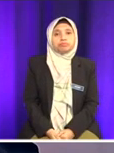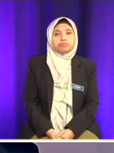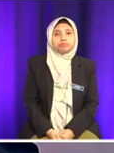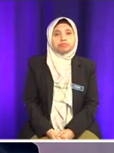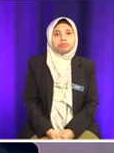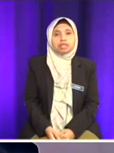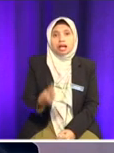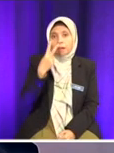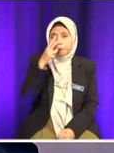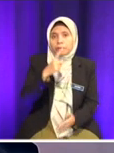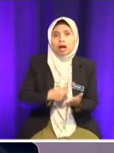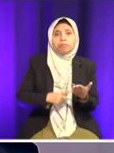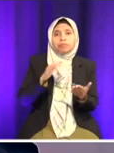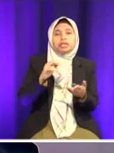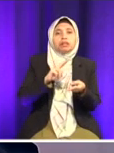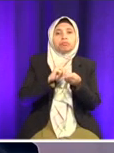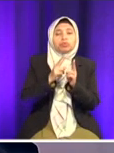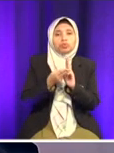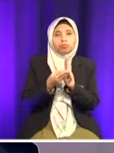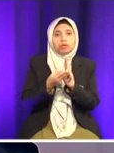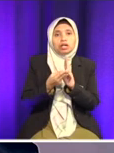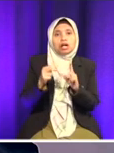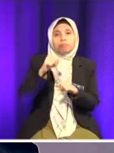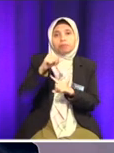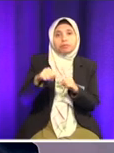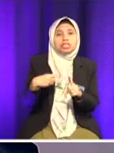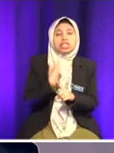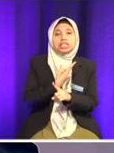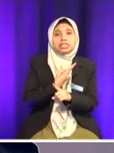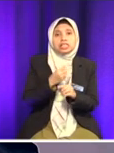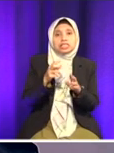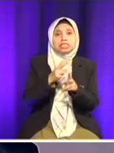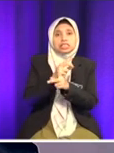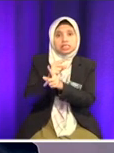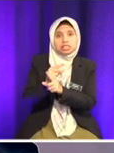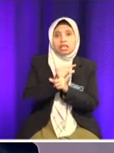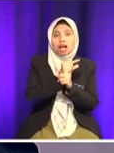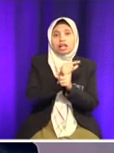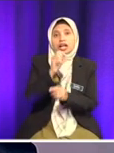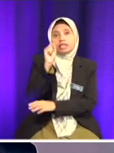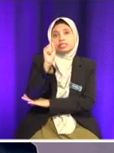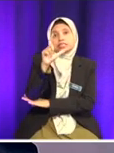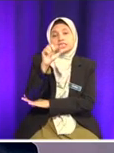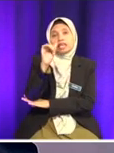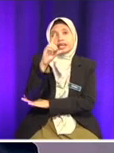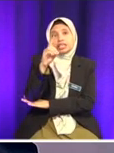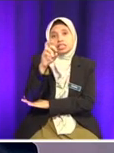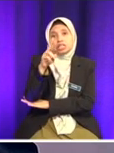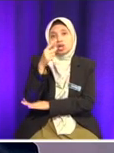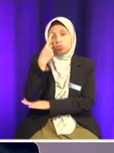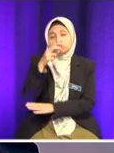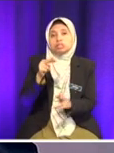nampak apa yang berubah sekarang apabila kita gerakkan slide itu kemarin adalah menunjukkan nilai